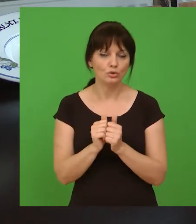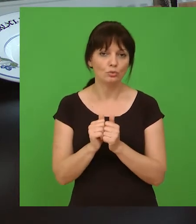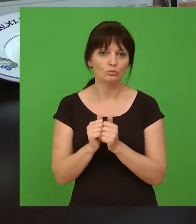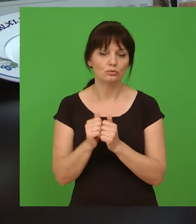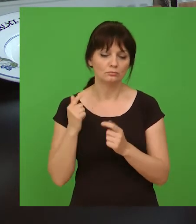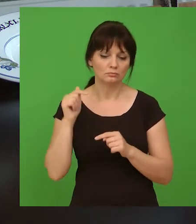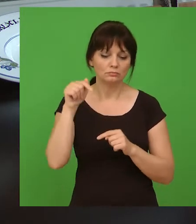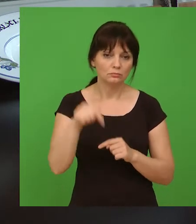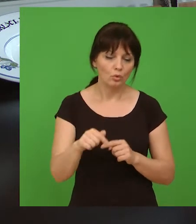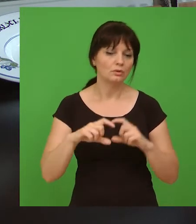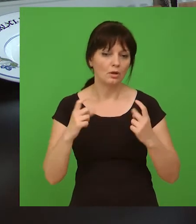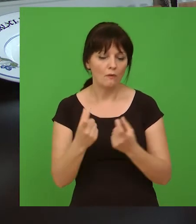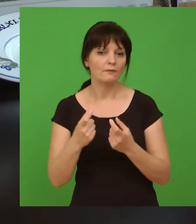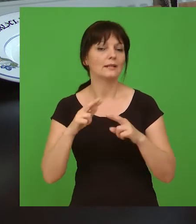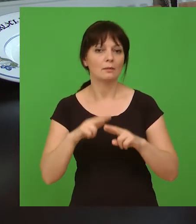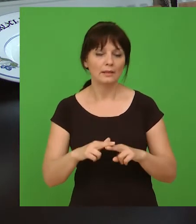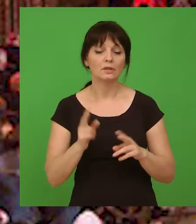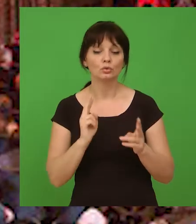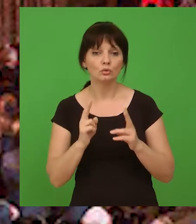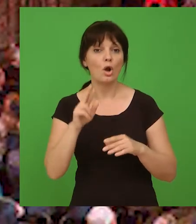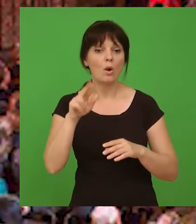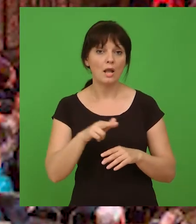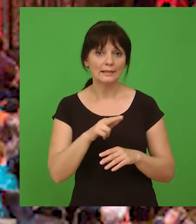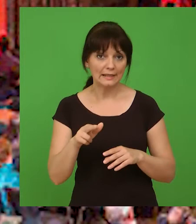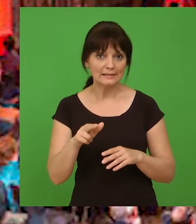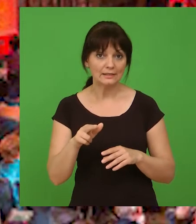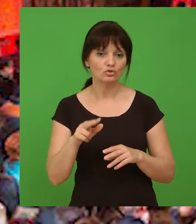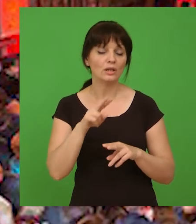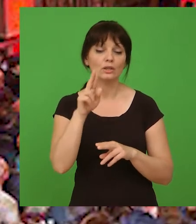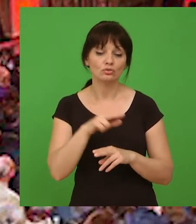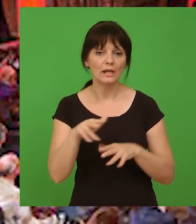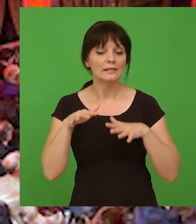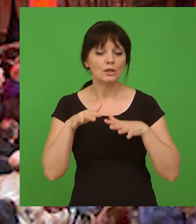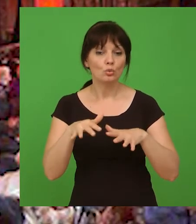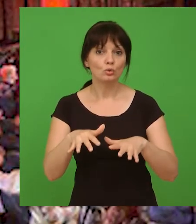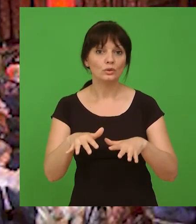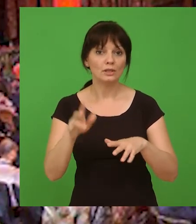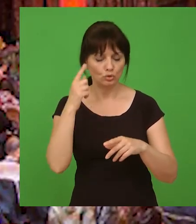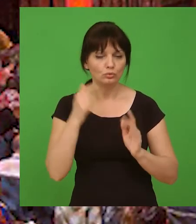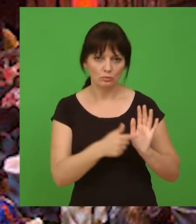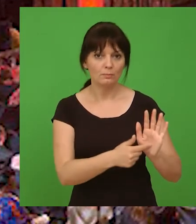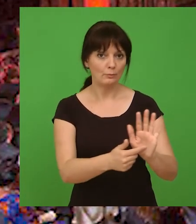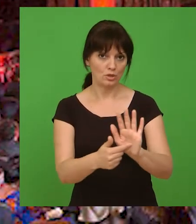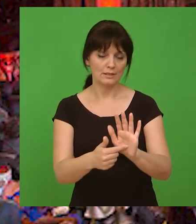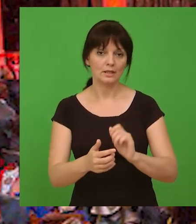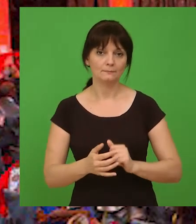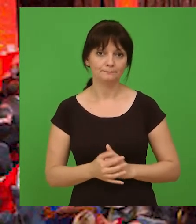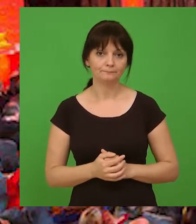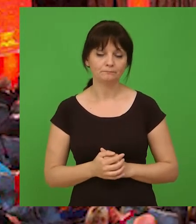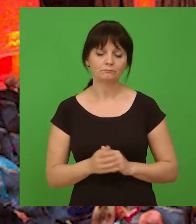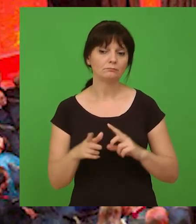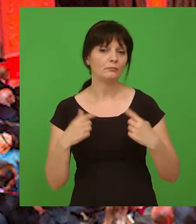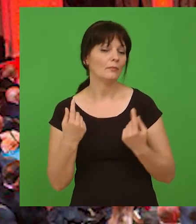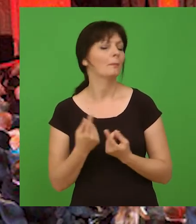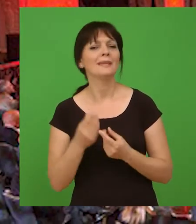tarthattunk egy olyan konferenciát, amelyben a kereszténységre és a keresztény üldözésre hívhattuk fel a figyelmet. Mi